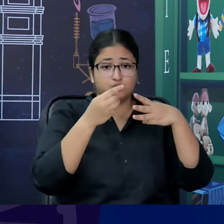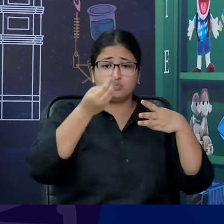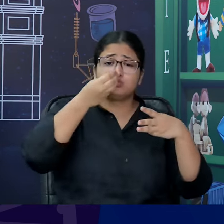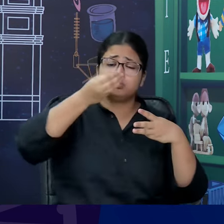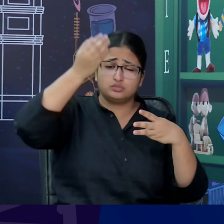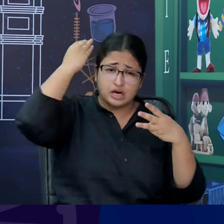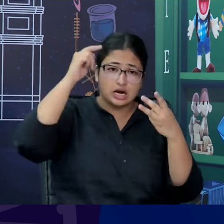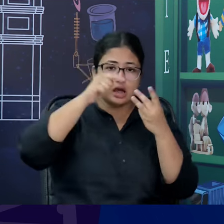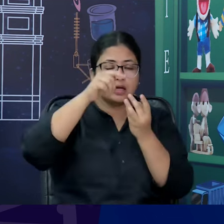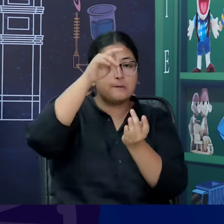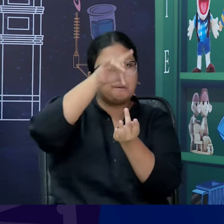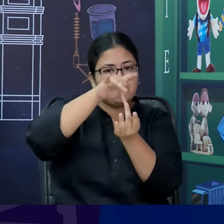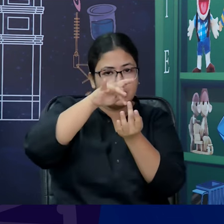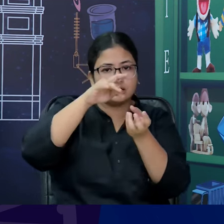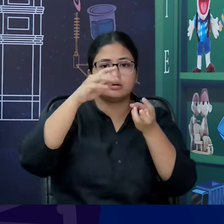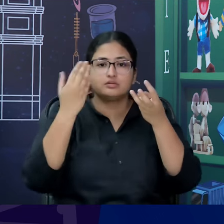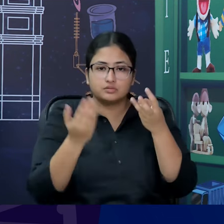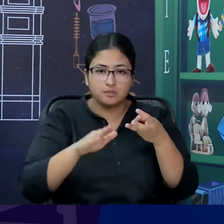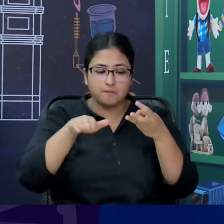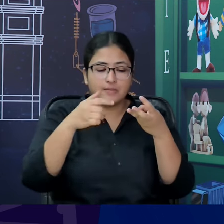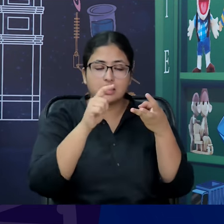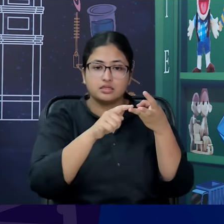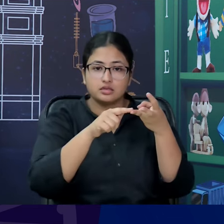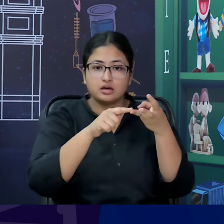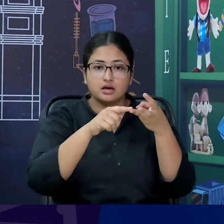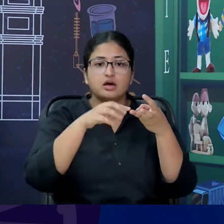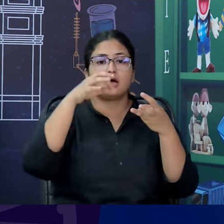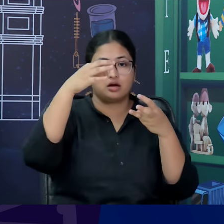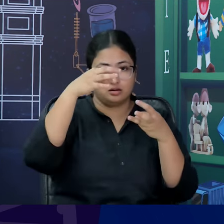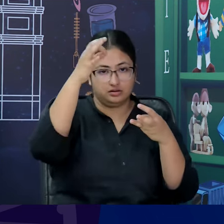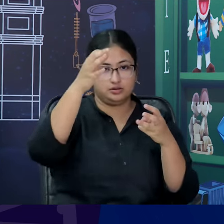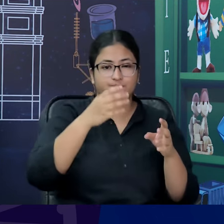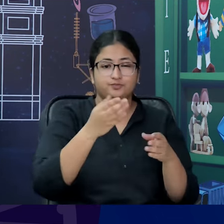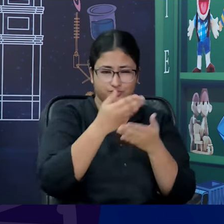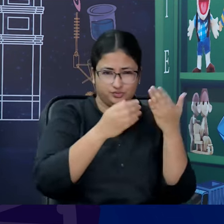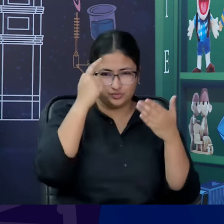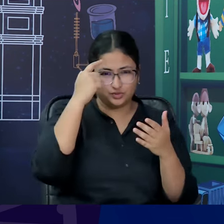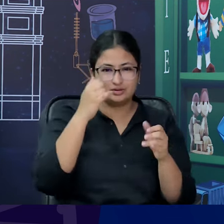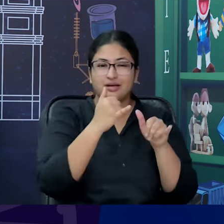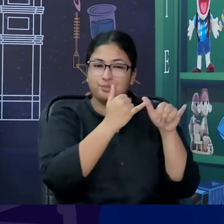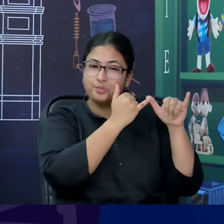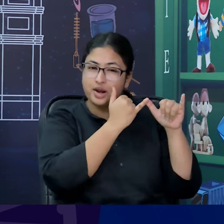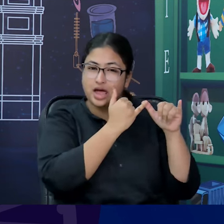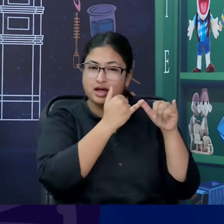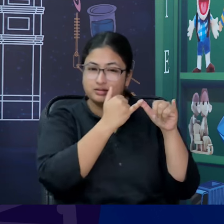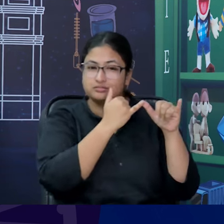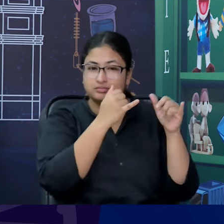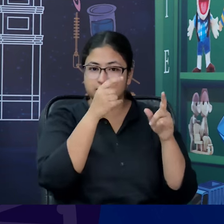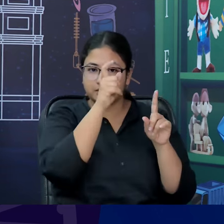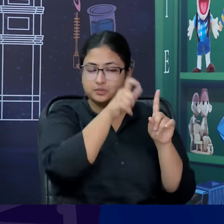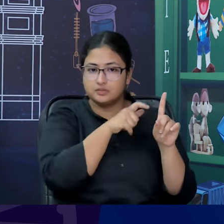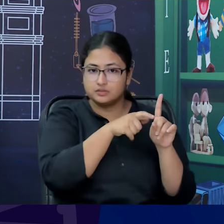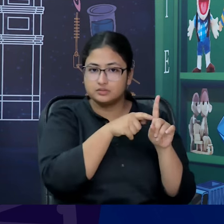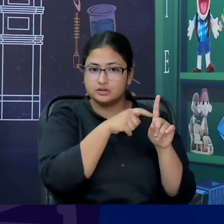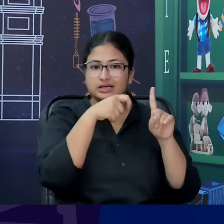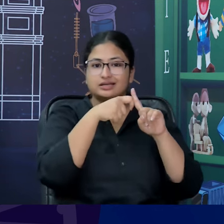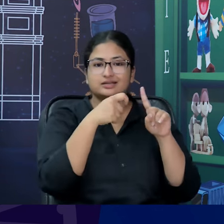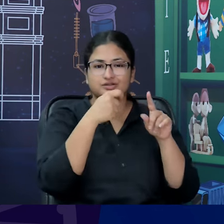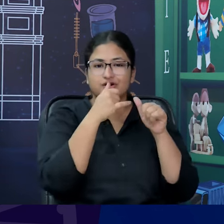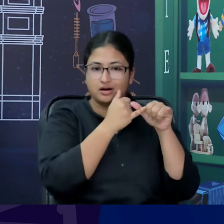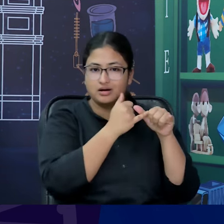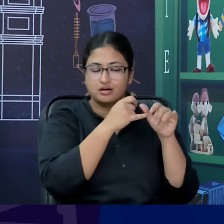काल में और खासकर रीति काल की अगर हम बात करें जहां पर राधा कृष्ण को प्रेमी प्रेमिका के रूप में प्रस्तुत कर